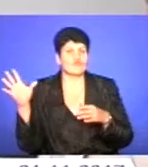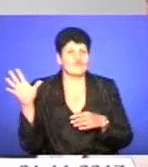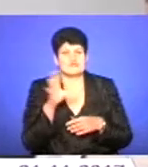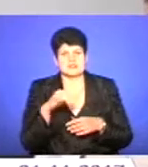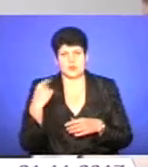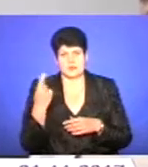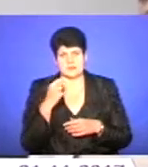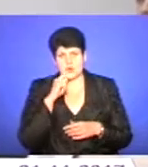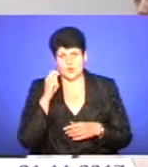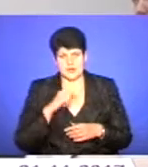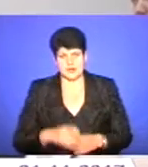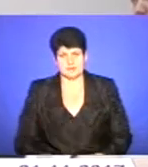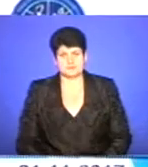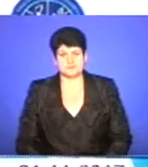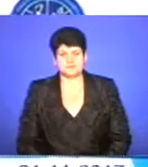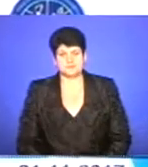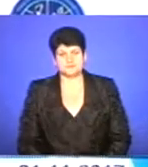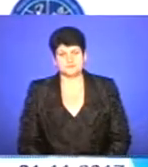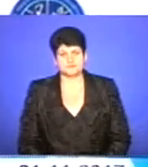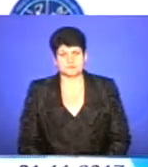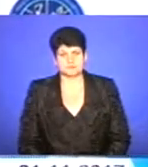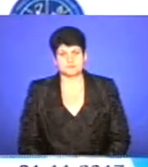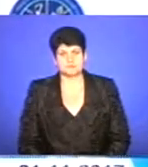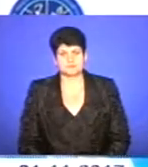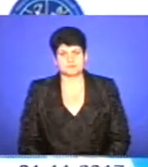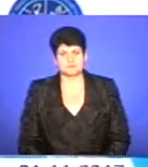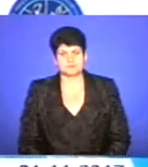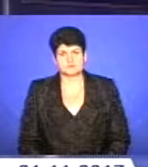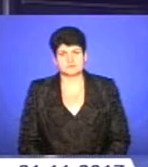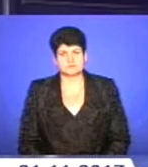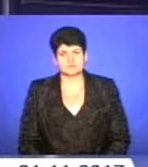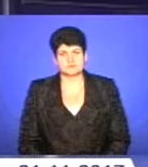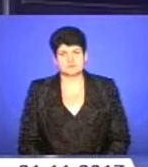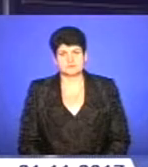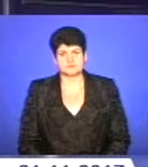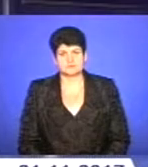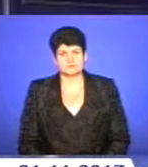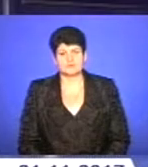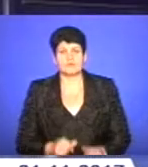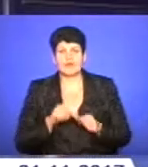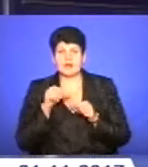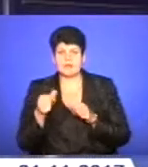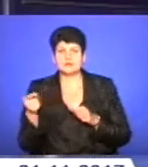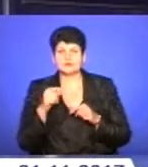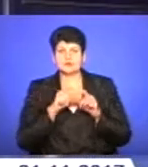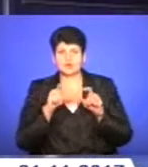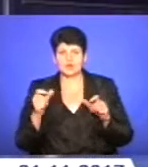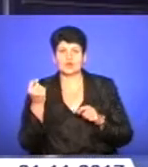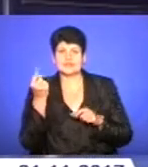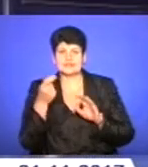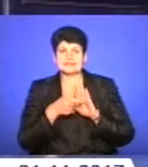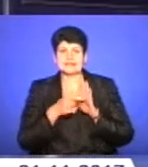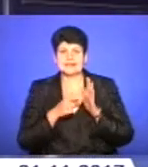областях України. Соломія Струс, Андрій Прокопів, Вісті ТТБ. У деяких тернопільських школах